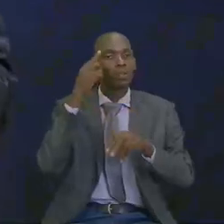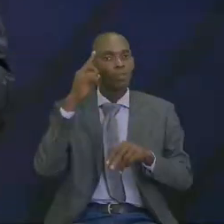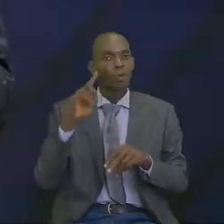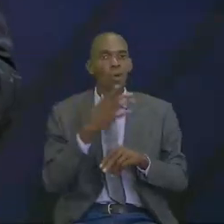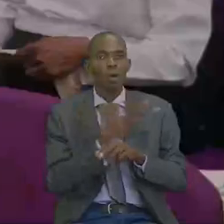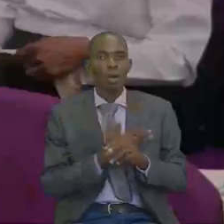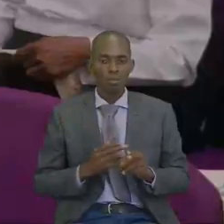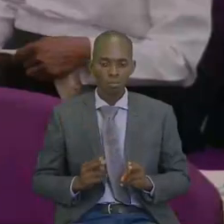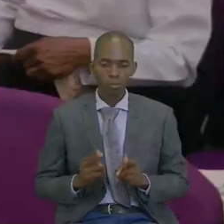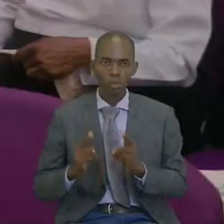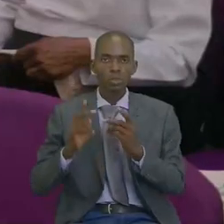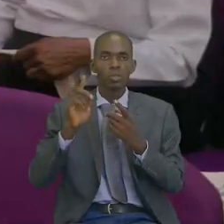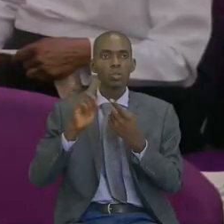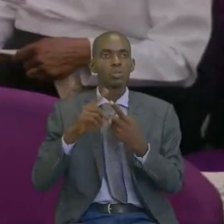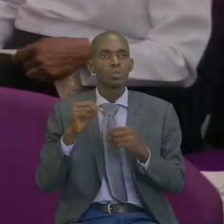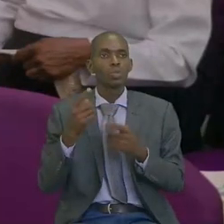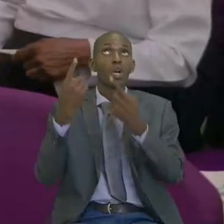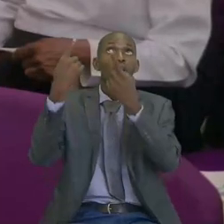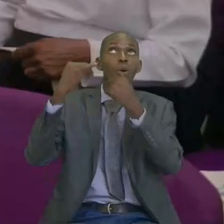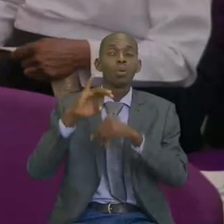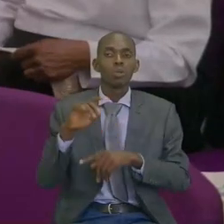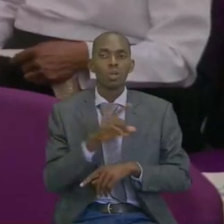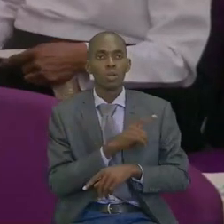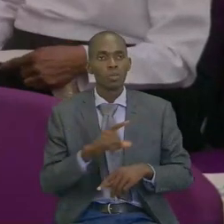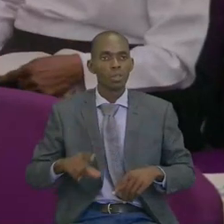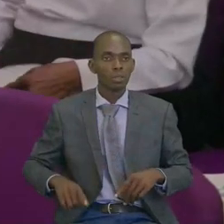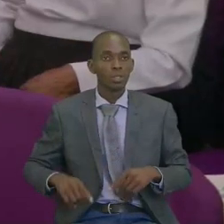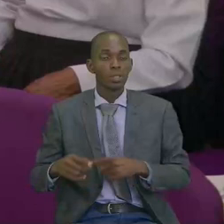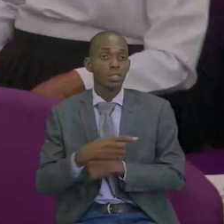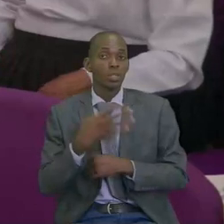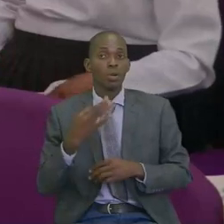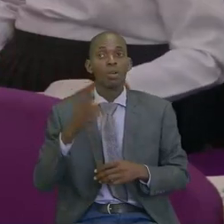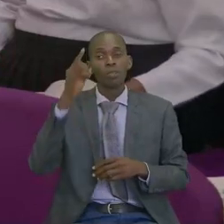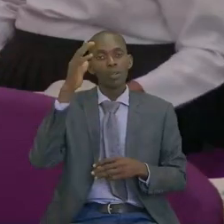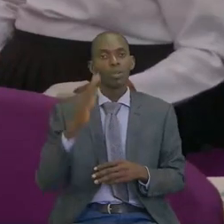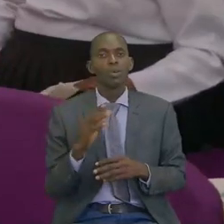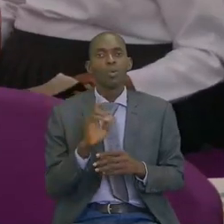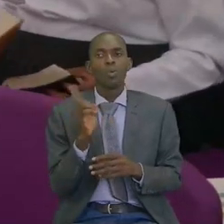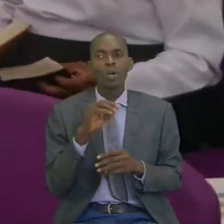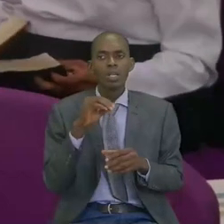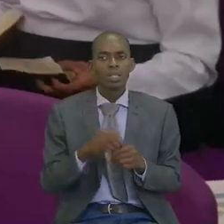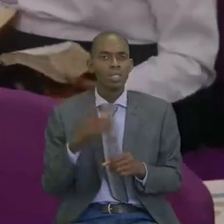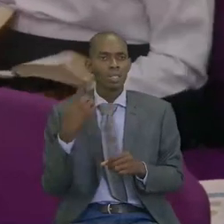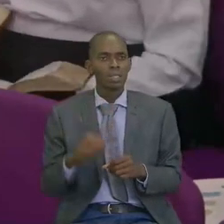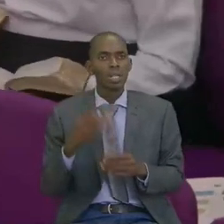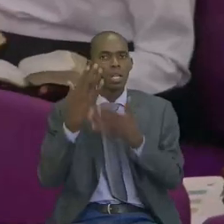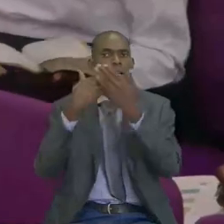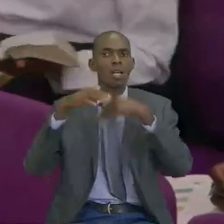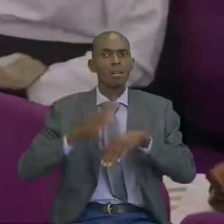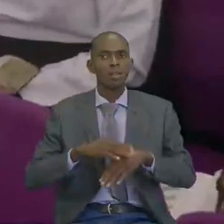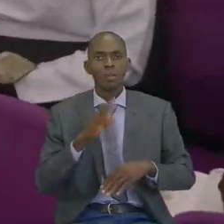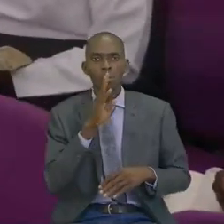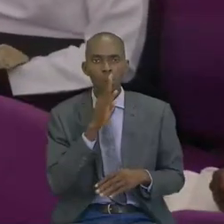que vous attendez et hâtez l'avènement du jour de Dieu, à cause duquel les